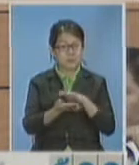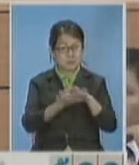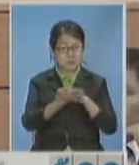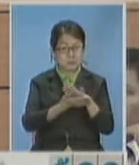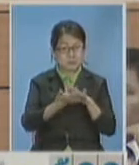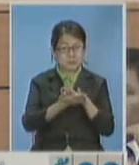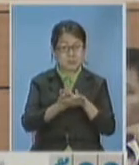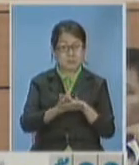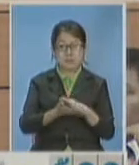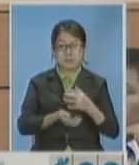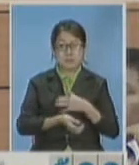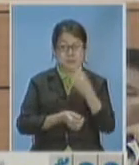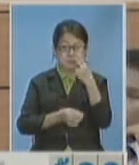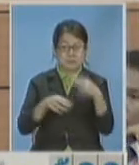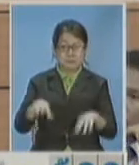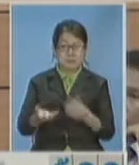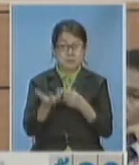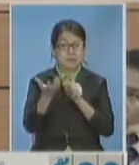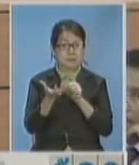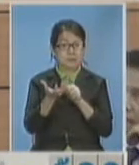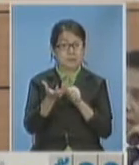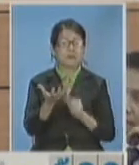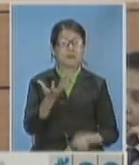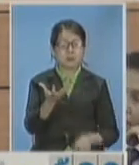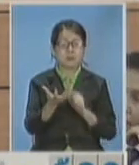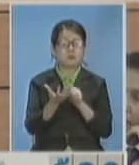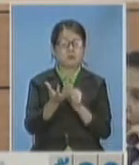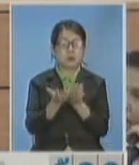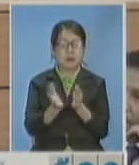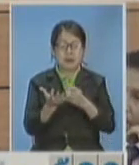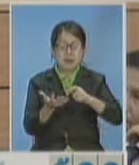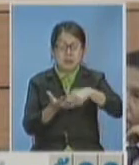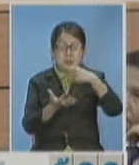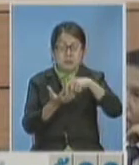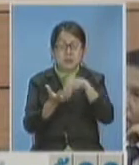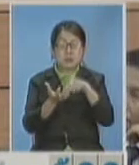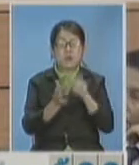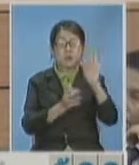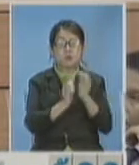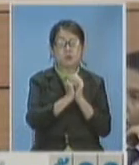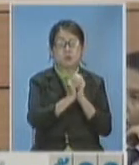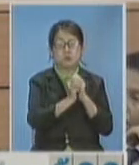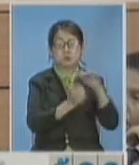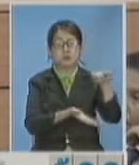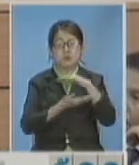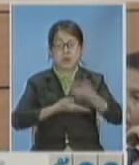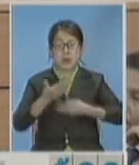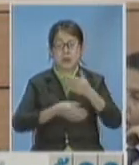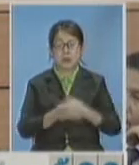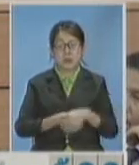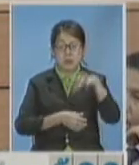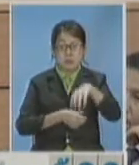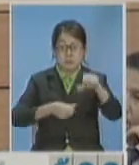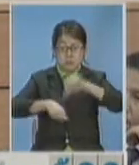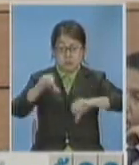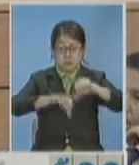ธานนี่เป็นจานชามสินค้า จากประเทศจีนที่กรมวิทยาศ